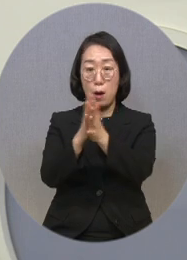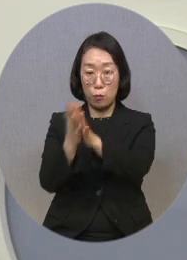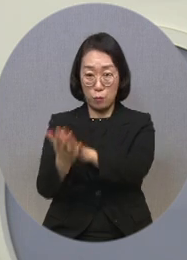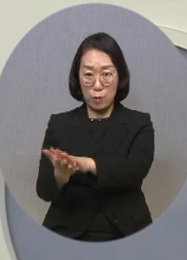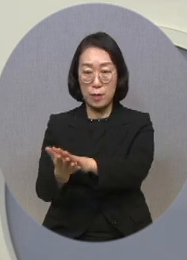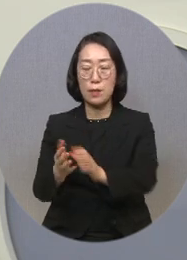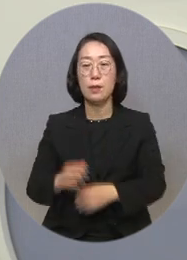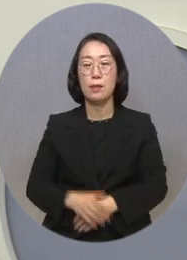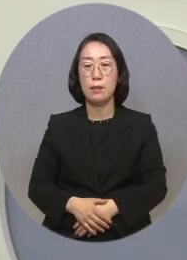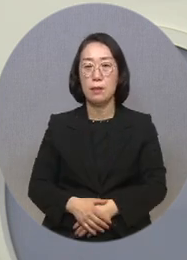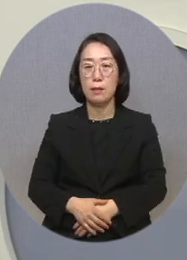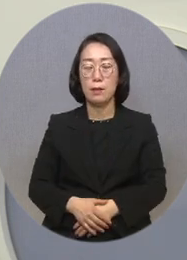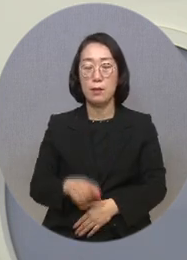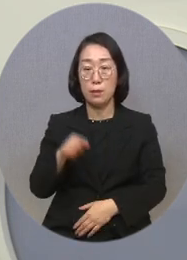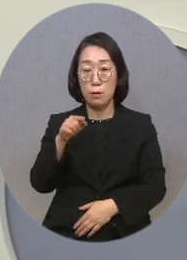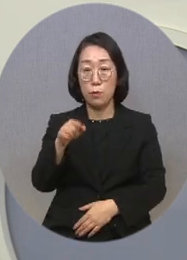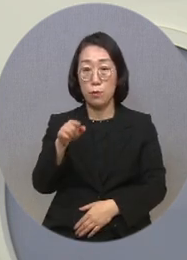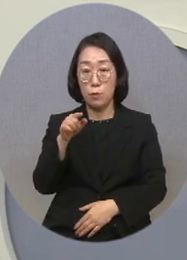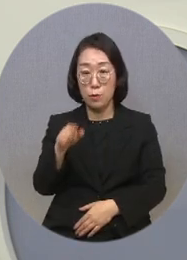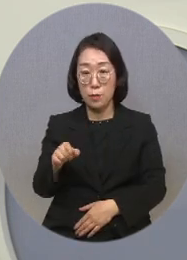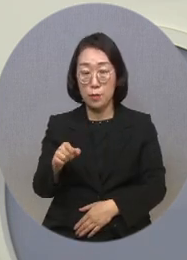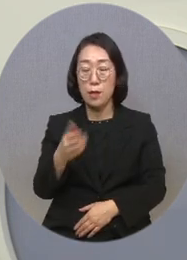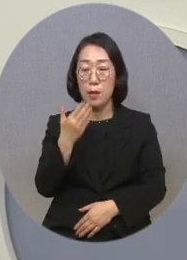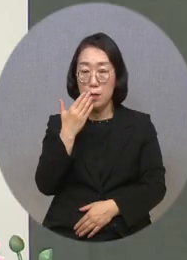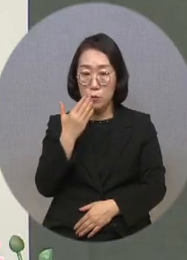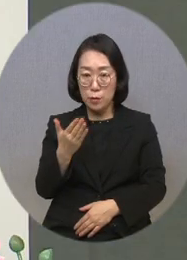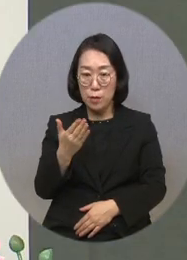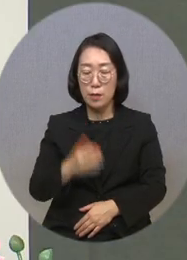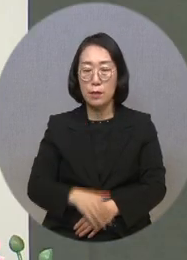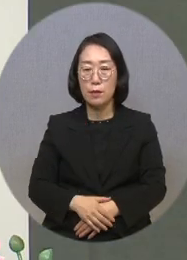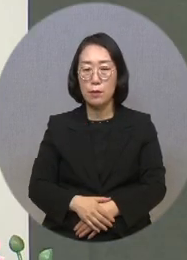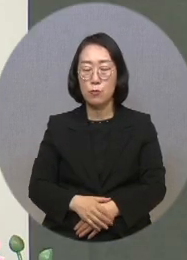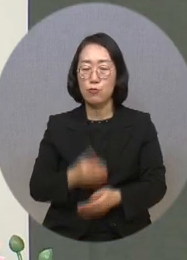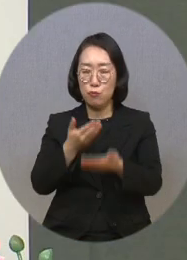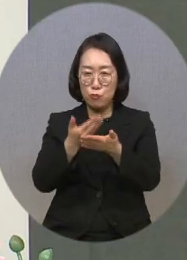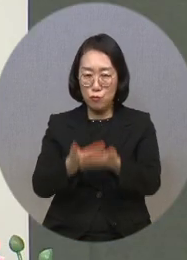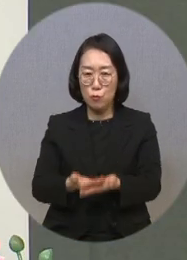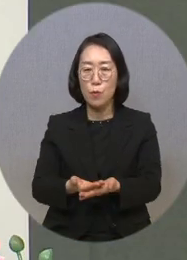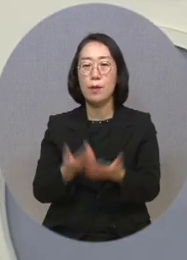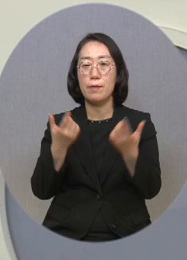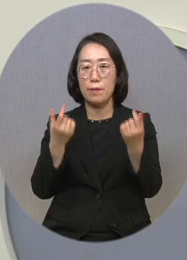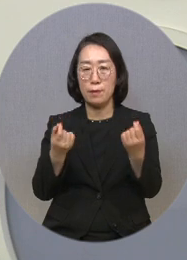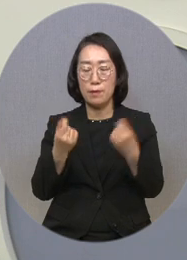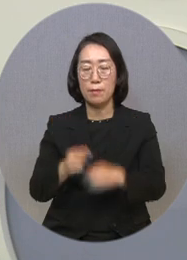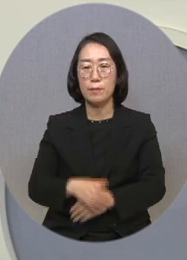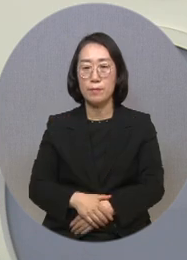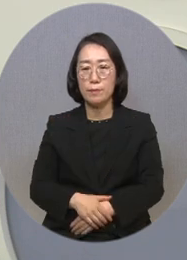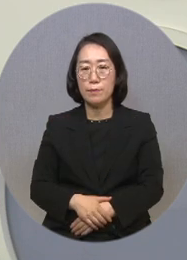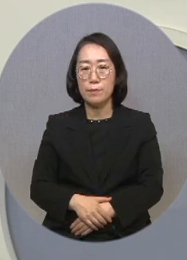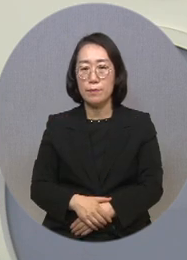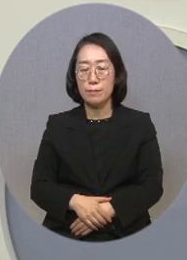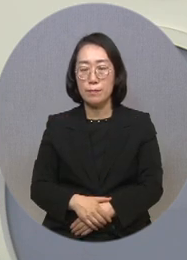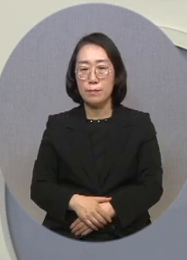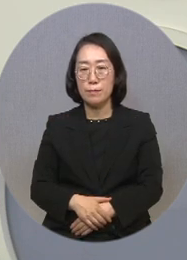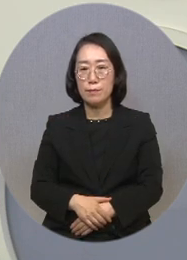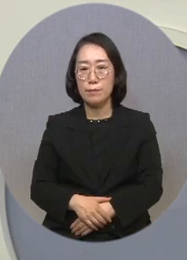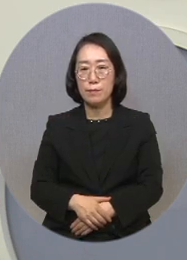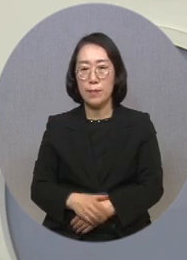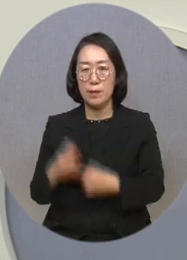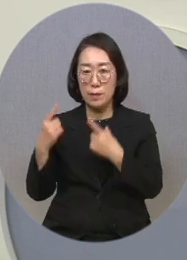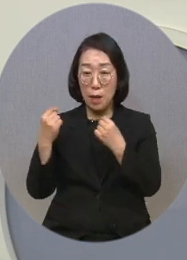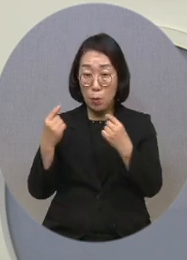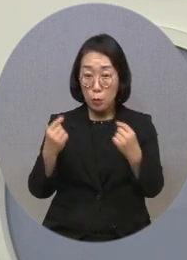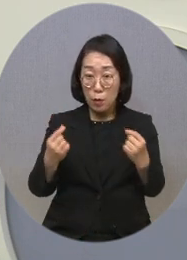국사에서도 그런 전환점이 될 수 있는 그러한 중요한 시기가 아닌가. 이제까지 해오던